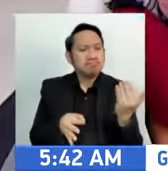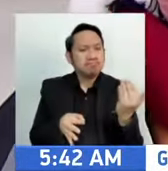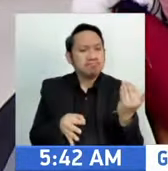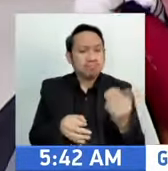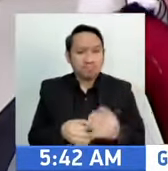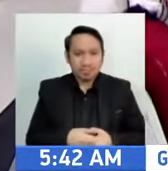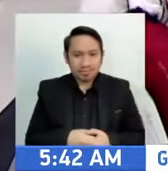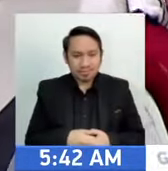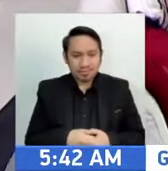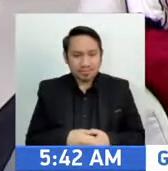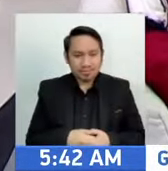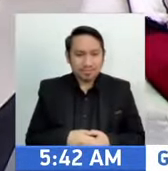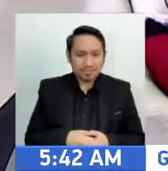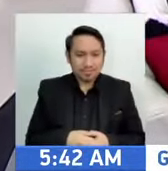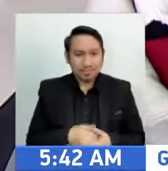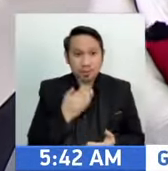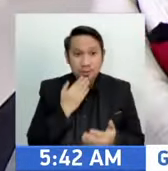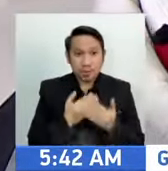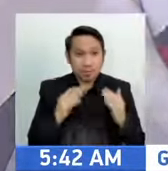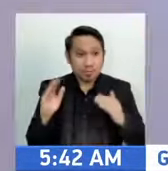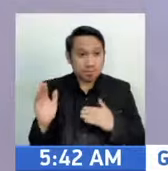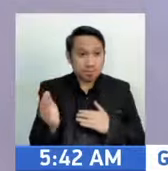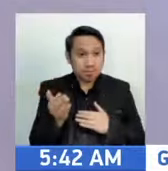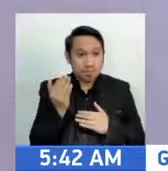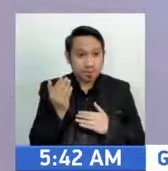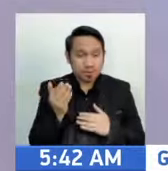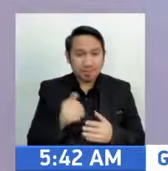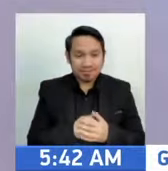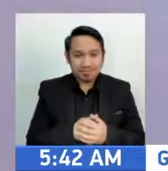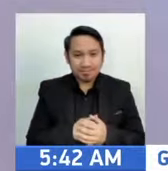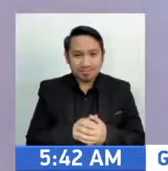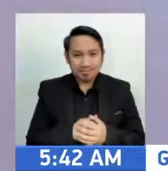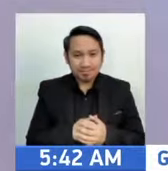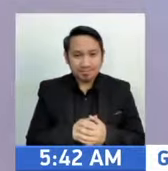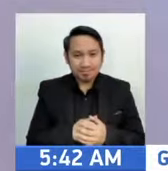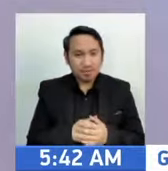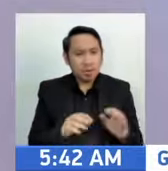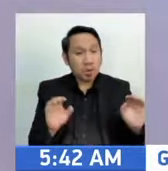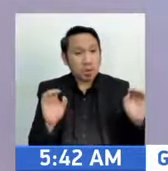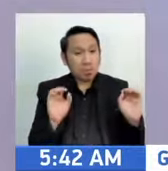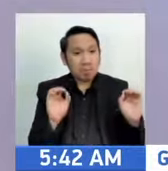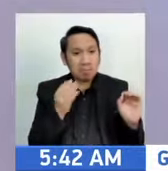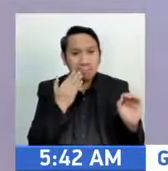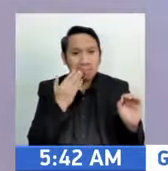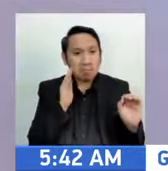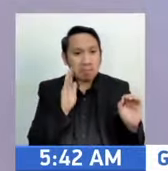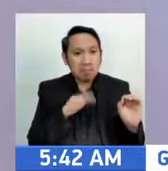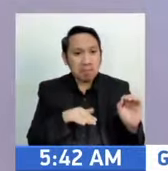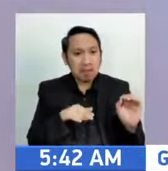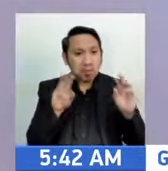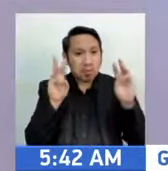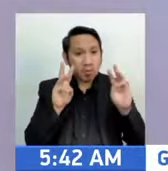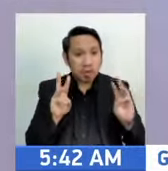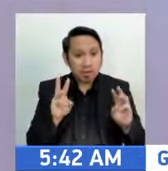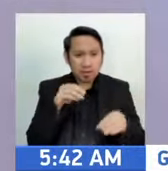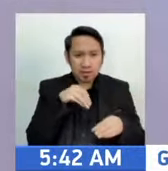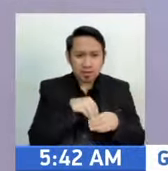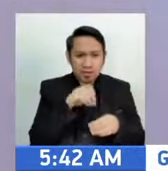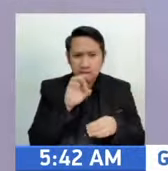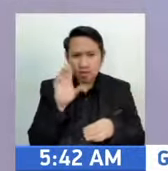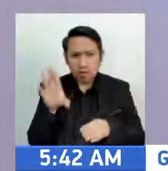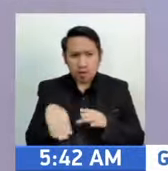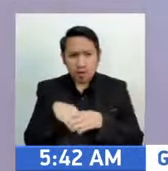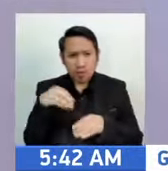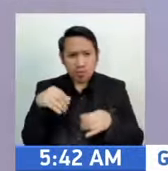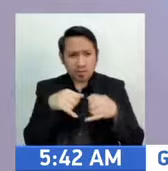Teammate, good morning mga kapuso. Wala po tayo namamataang sama ng panahon sa lobo labas ng ating Philippine Air Responsibility.